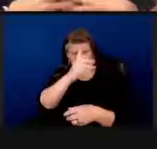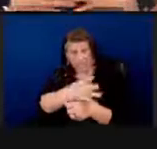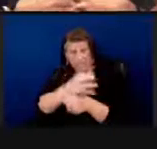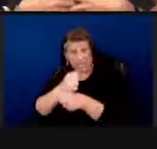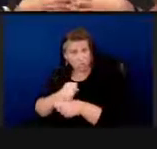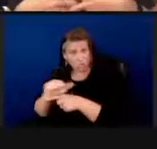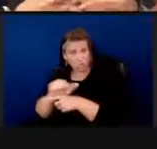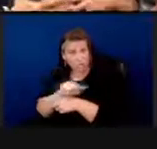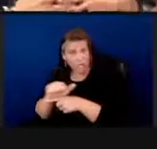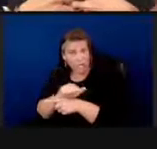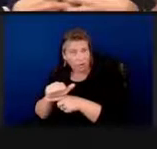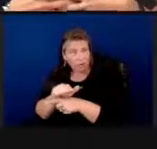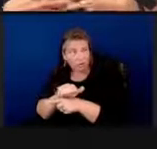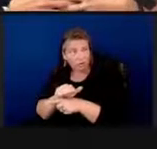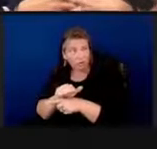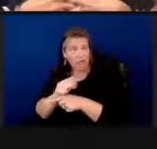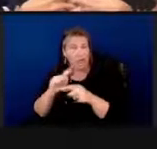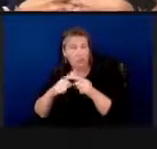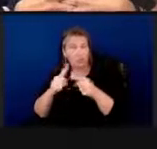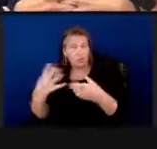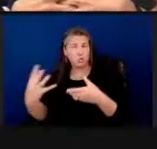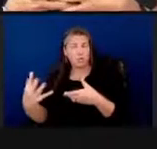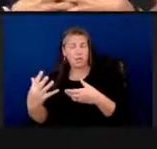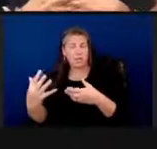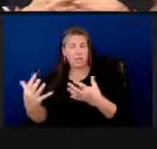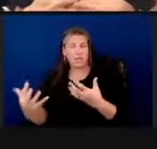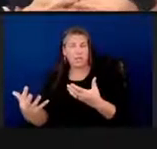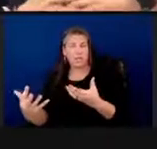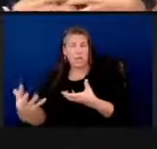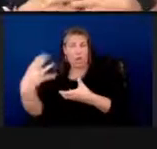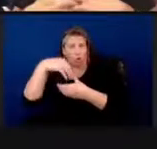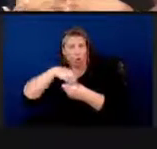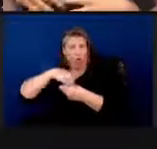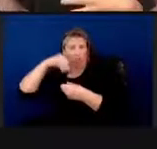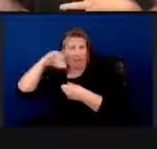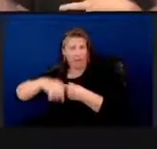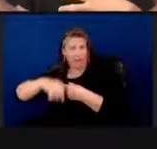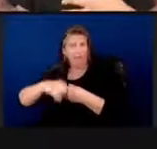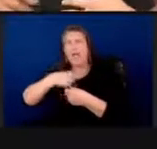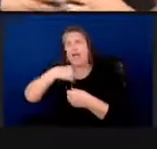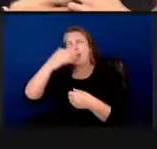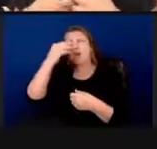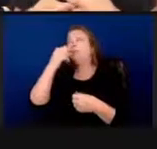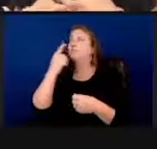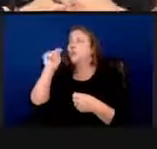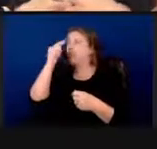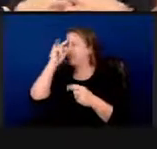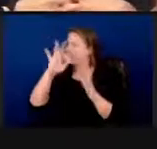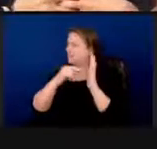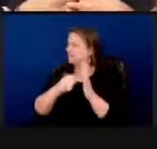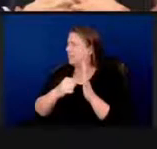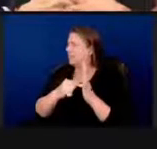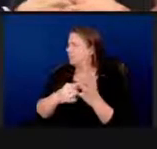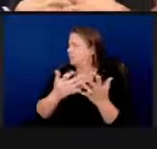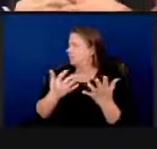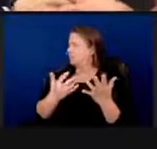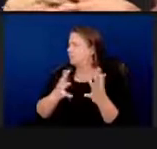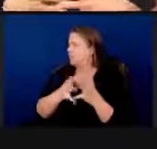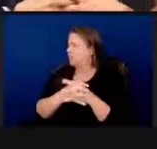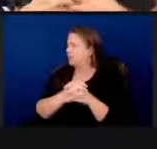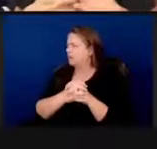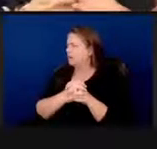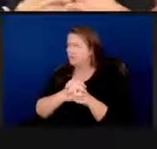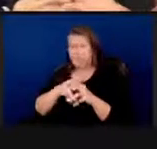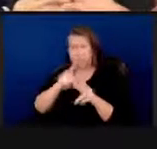على تدريب حول كيفية دمج إحدى المواد إذا كان هذا ممكن؟ وأريد منكم أن